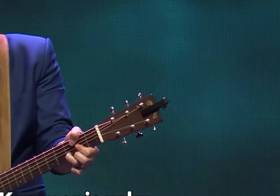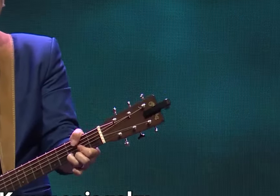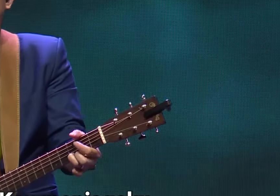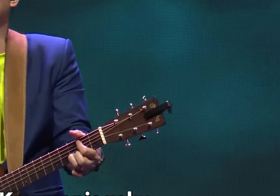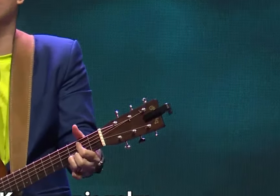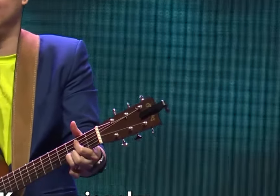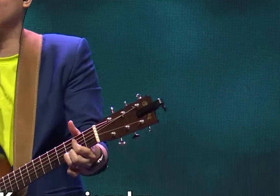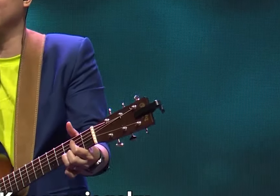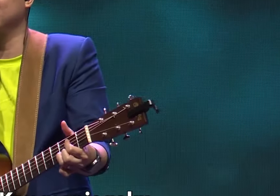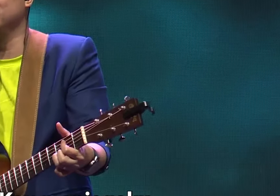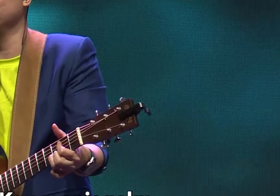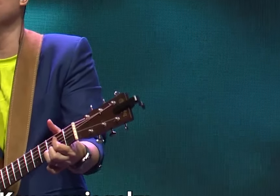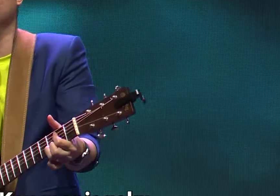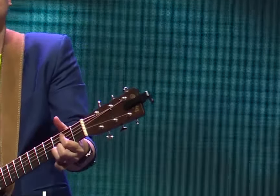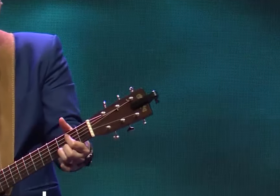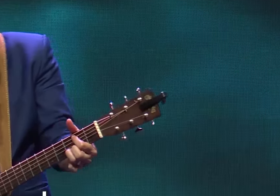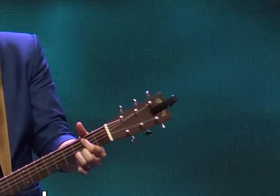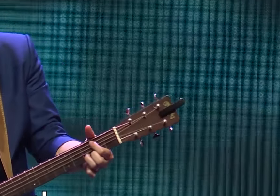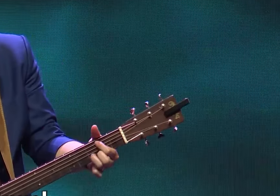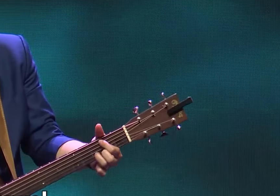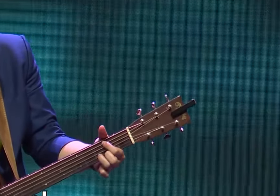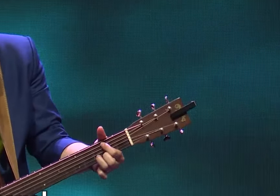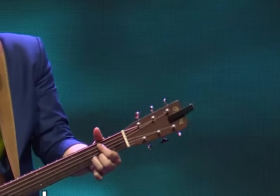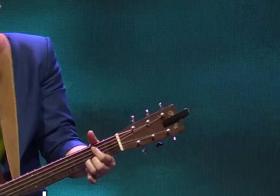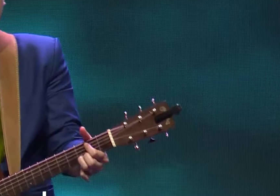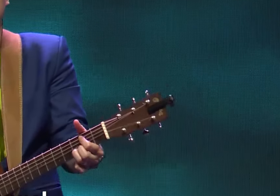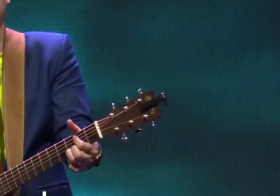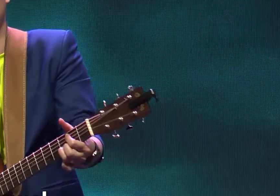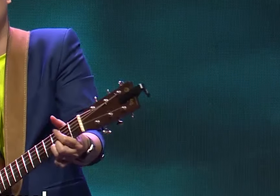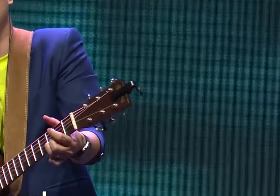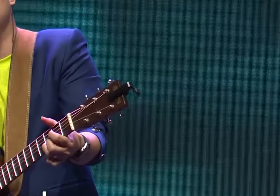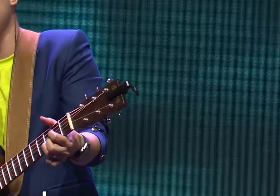Kau menjagaku,